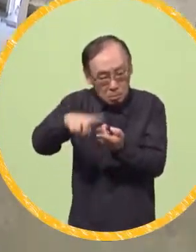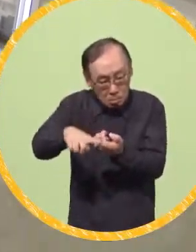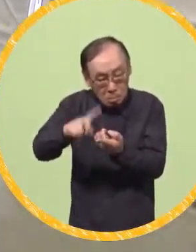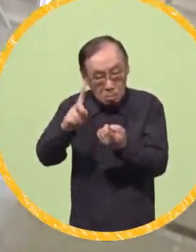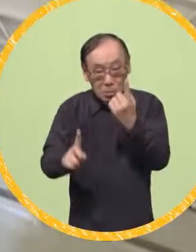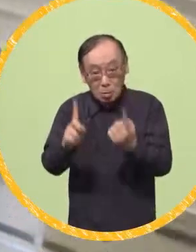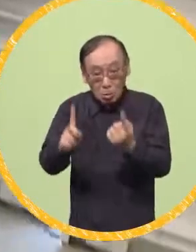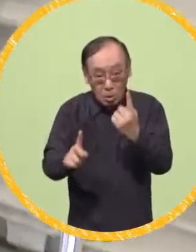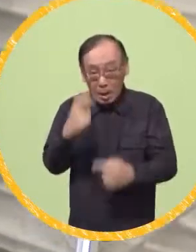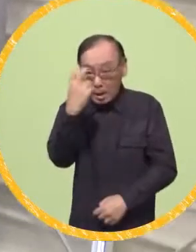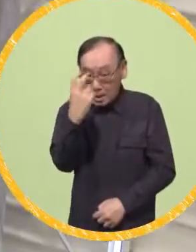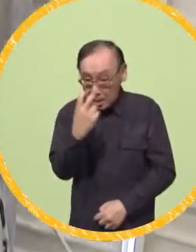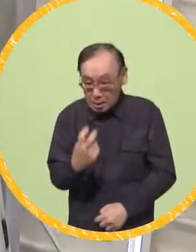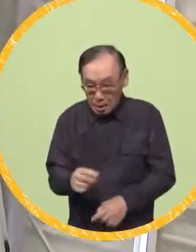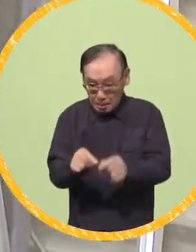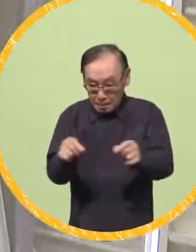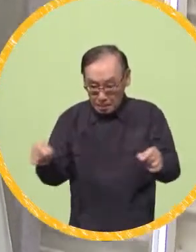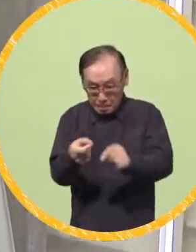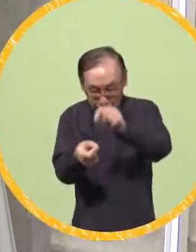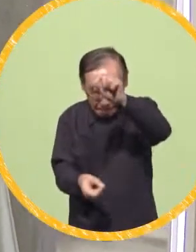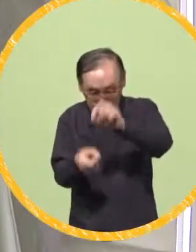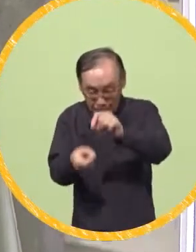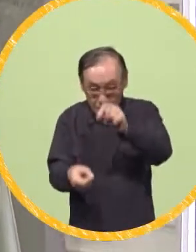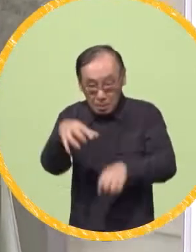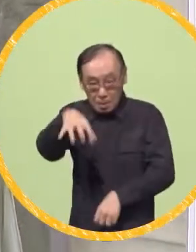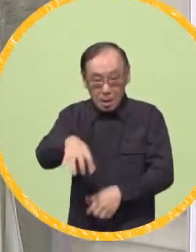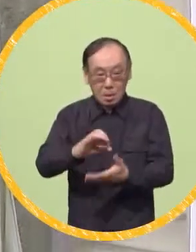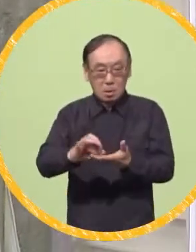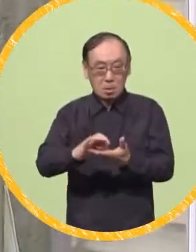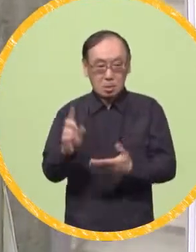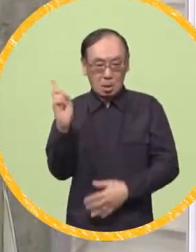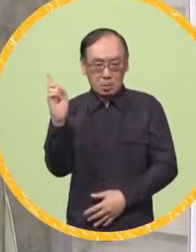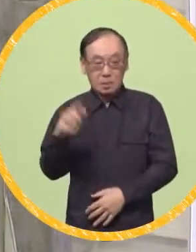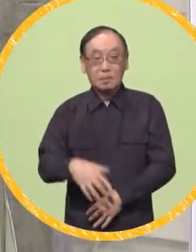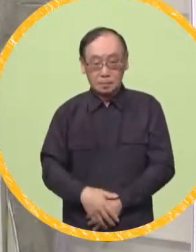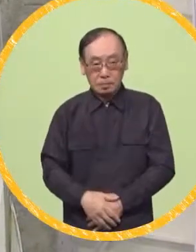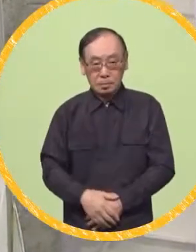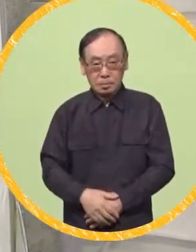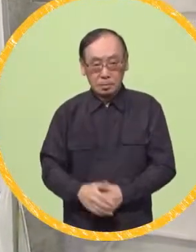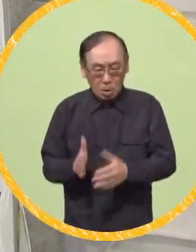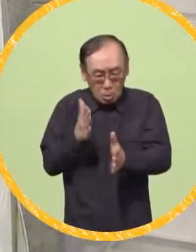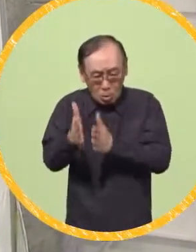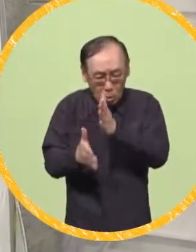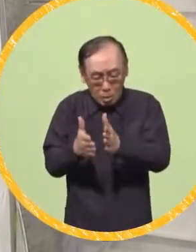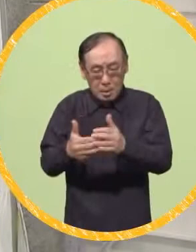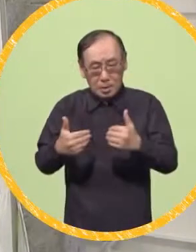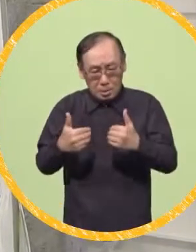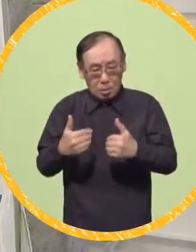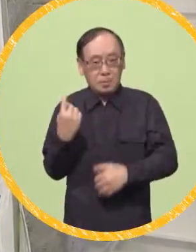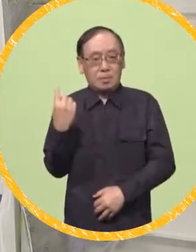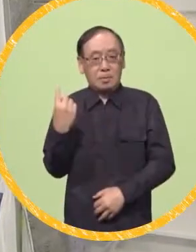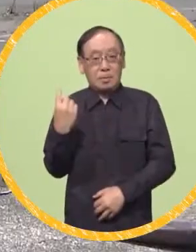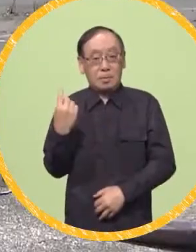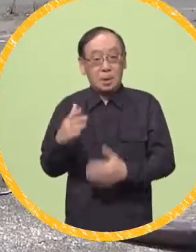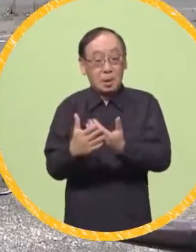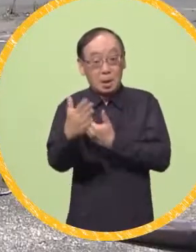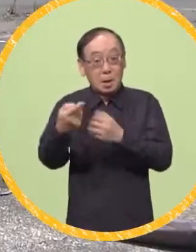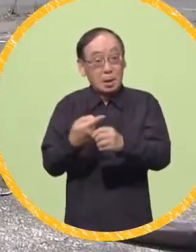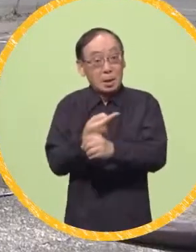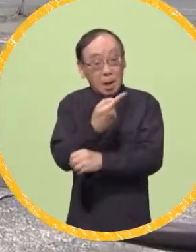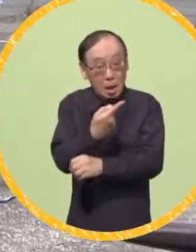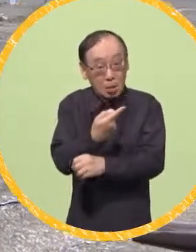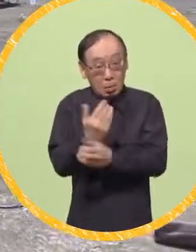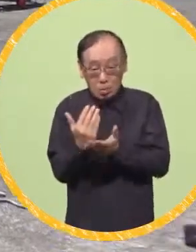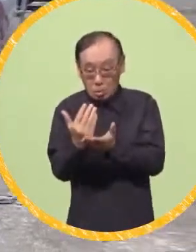ているかどうかの計測を行う場としても使用されれるなど競技には不可欠な施設なんですだ以外でも体のメンテナンス